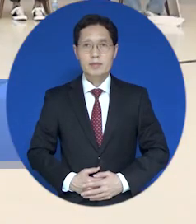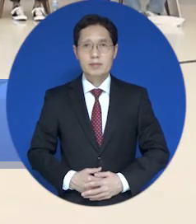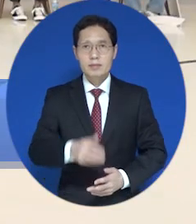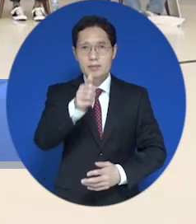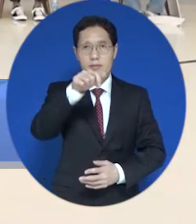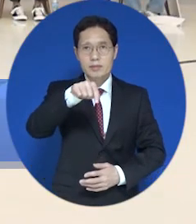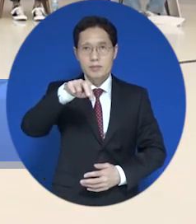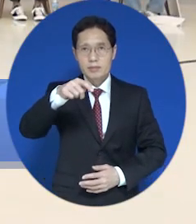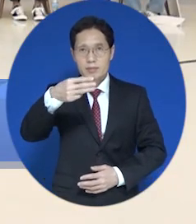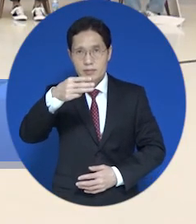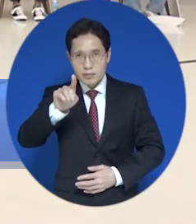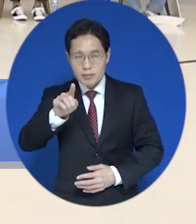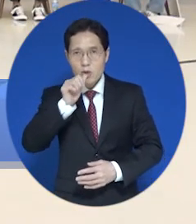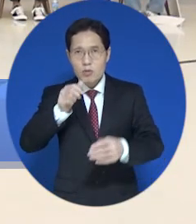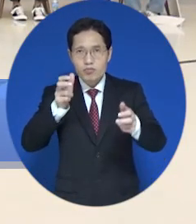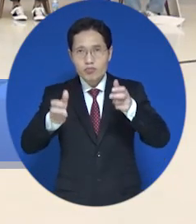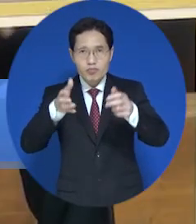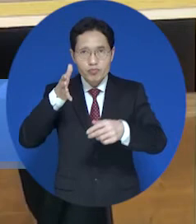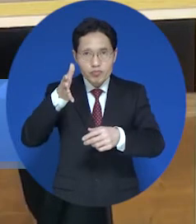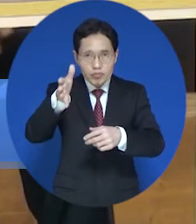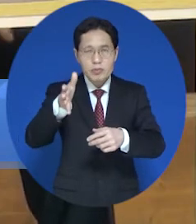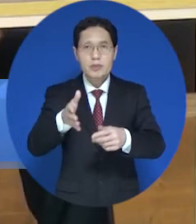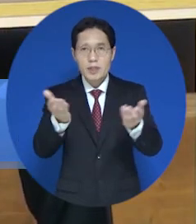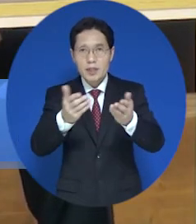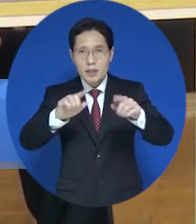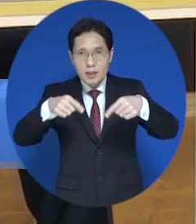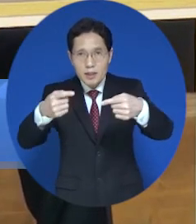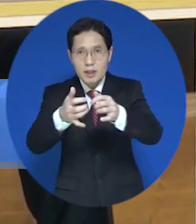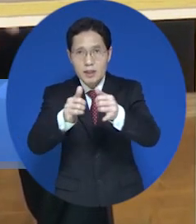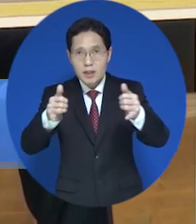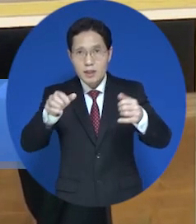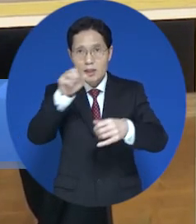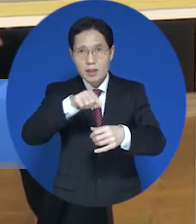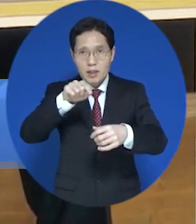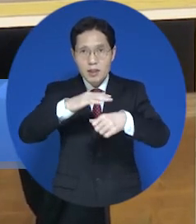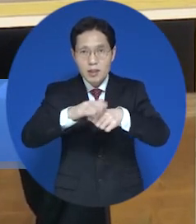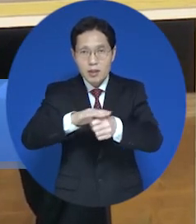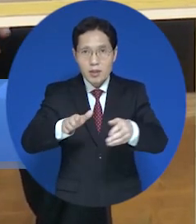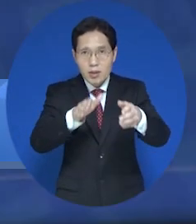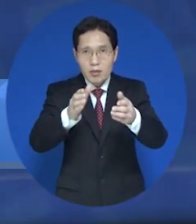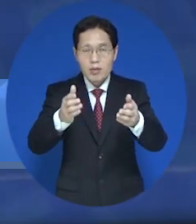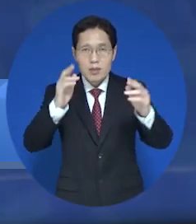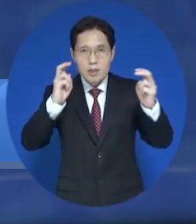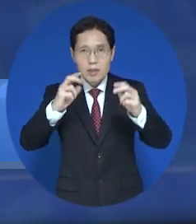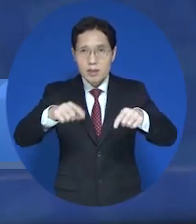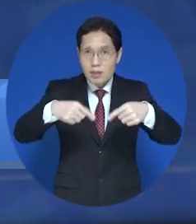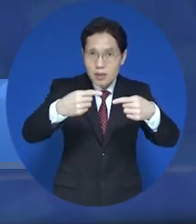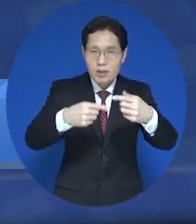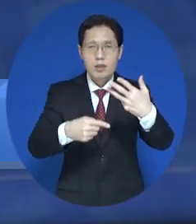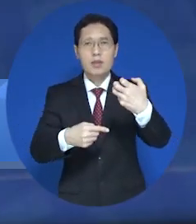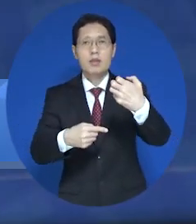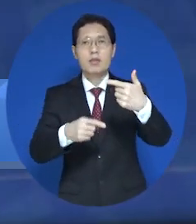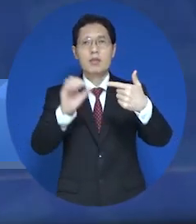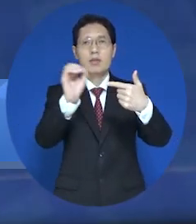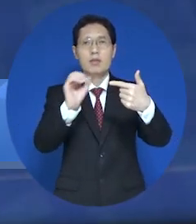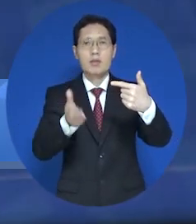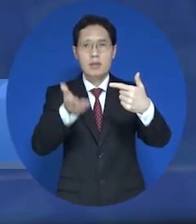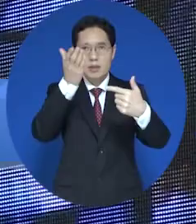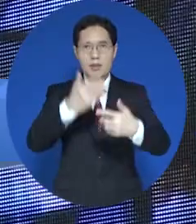휴스타 혁신아카데미 로봇 분야 출신 취업자 가운데 대구 경북 기업 취업률이 86% 이상을